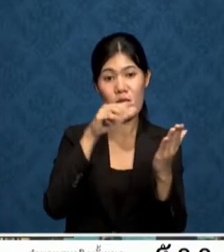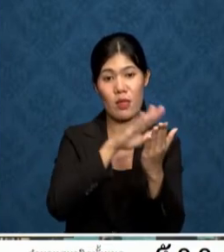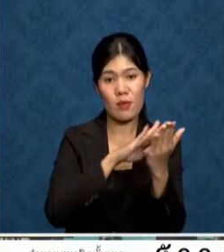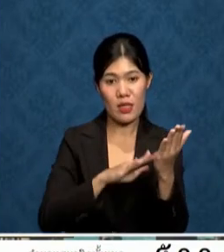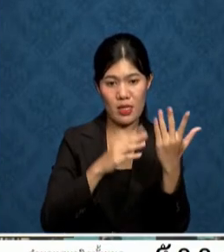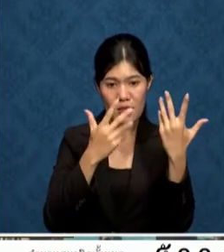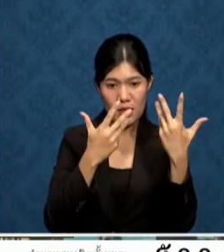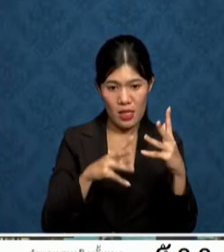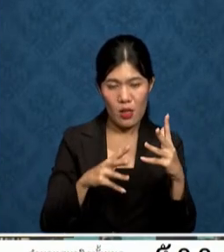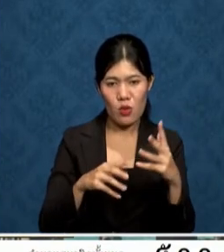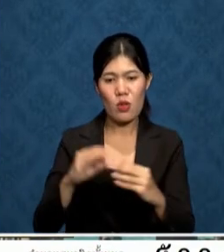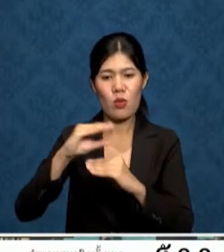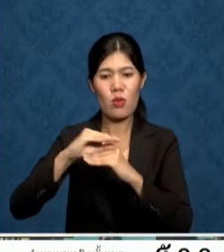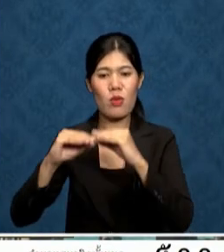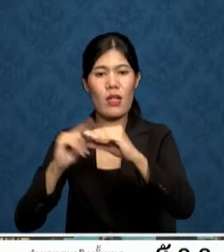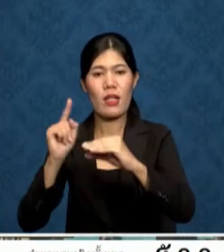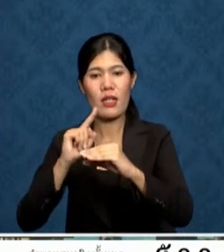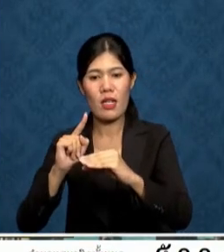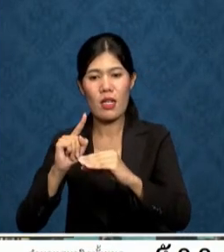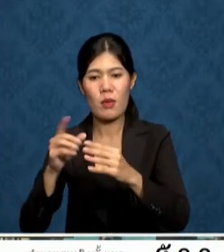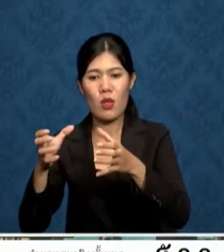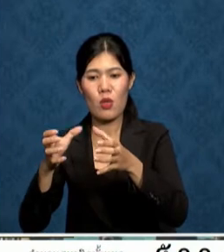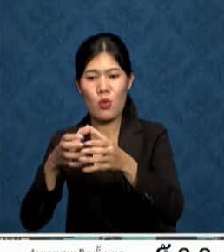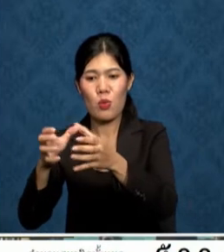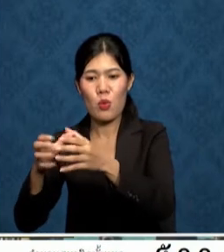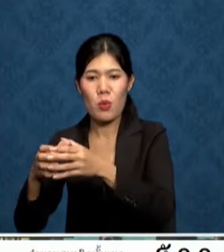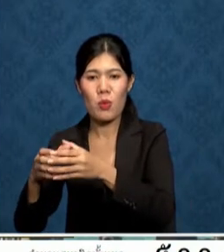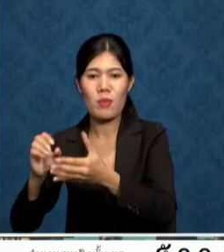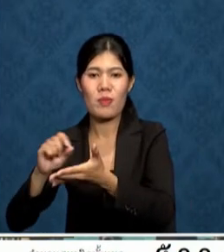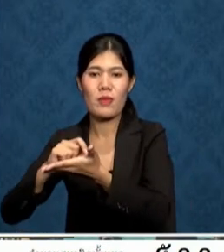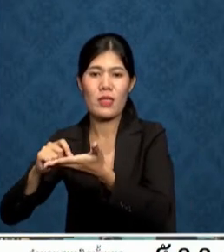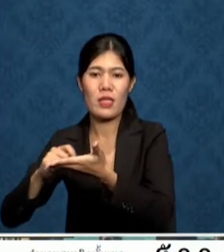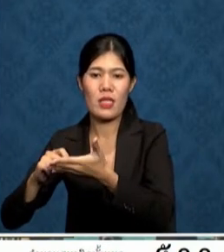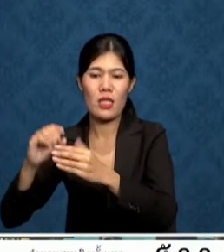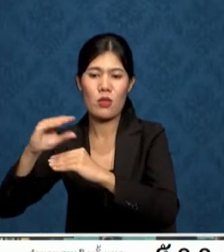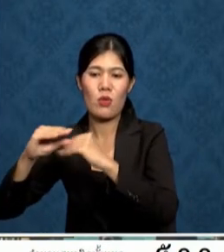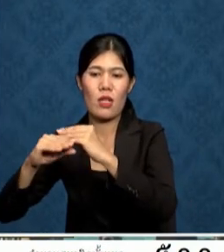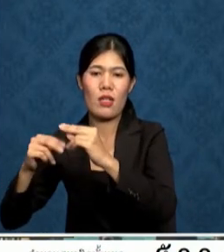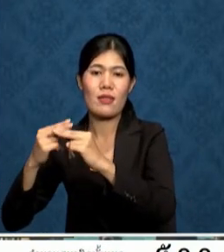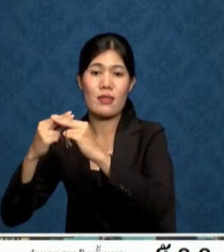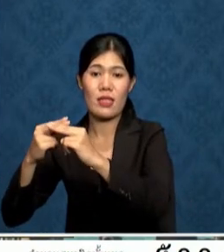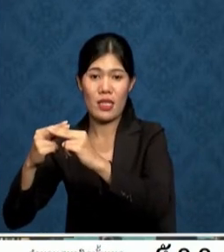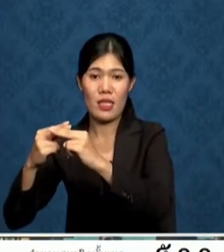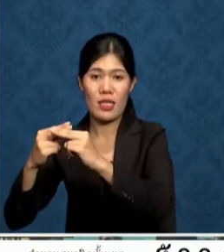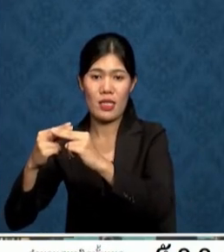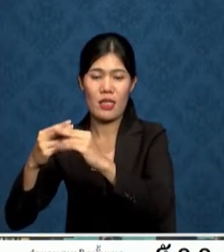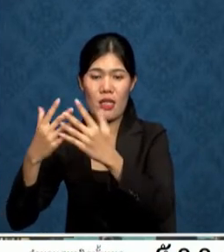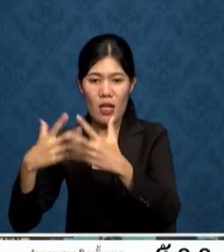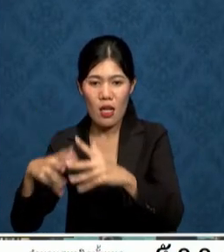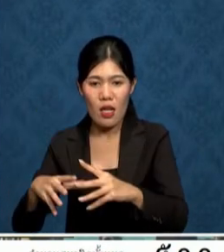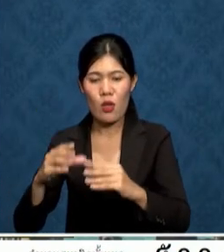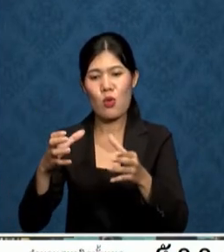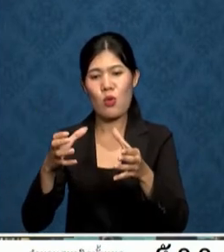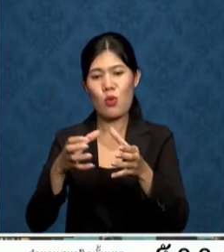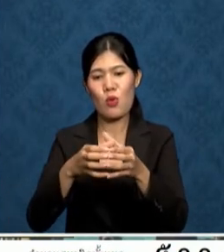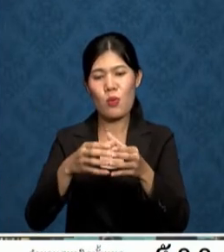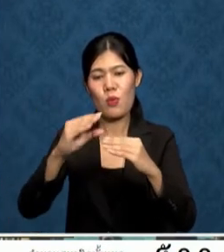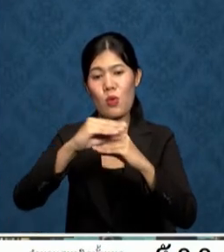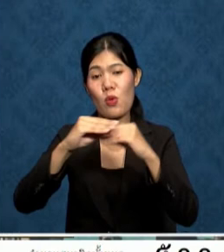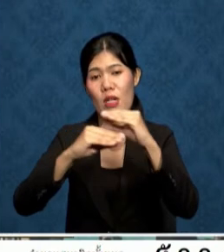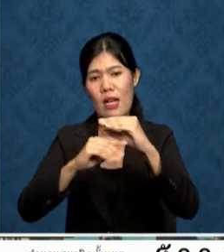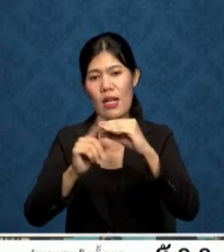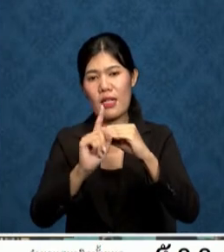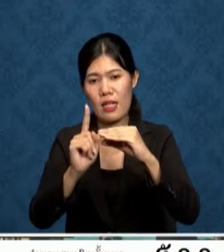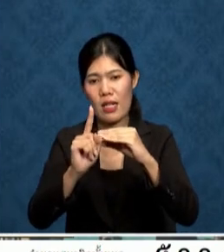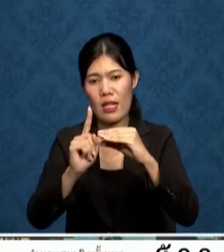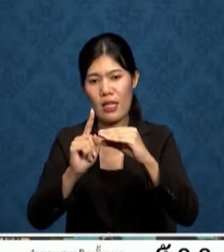เขียนขึ้นมาเองแล้วมีกี่โครงการครับที่เพียงแค่โหนคำว่า Soft Powerตัวเลข